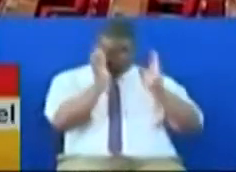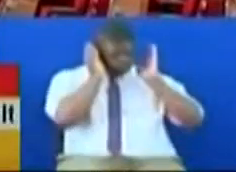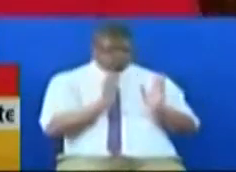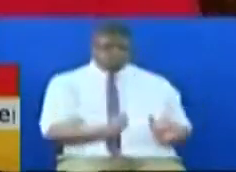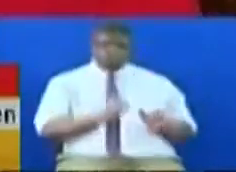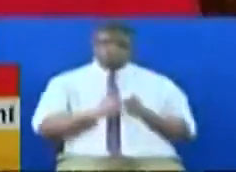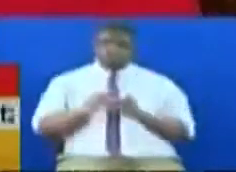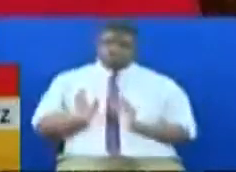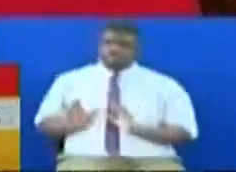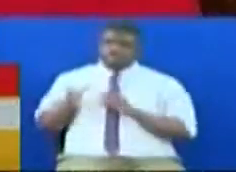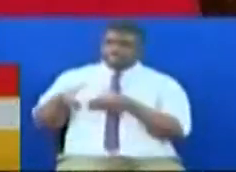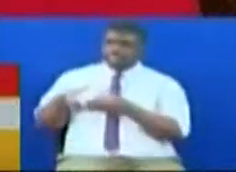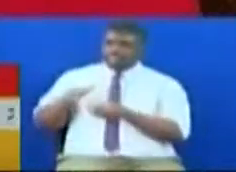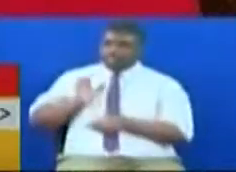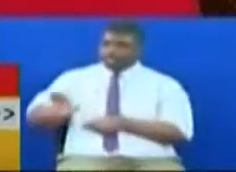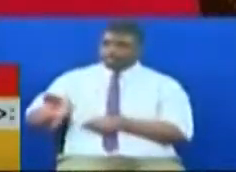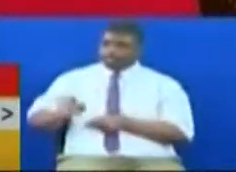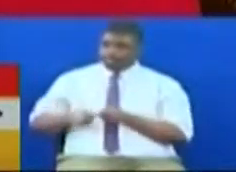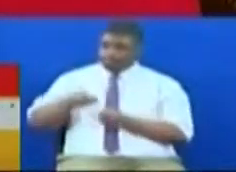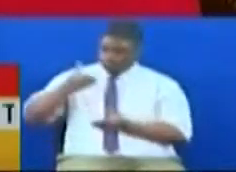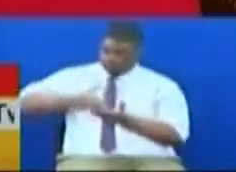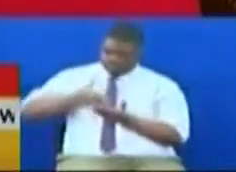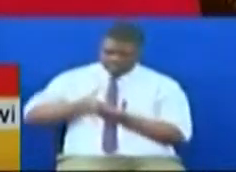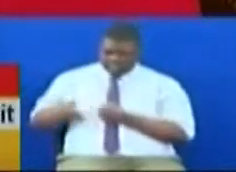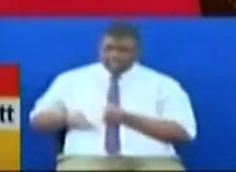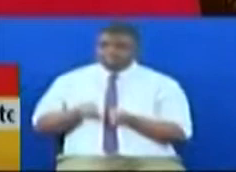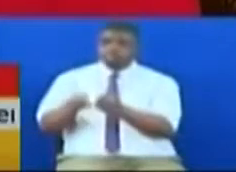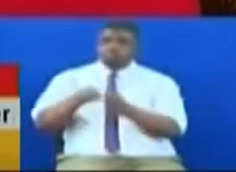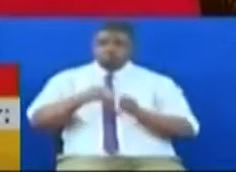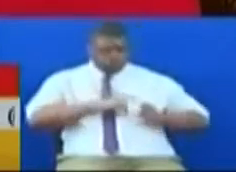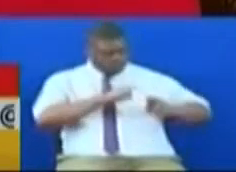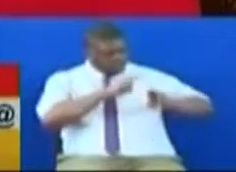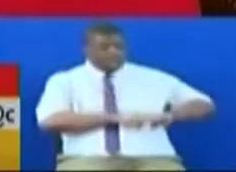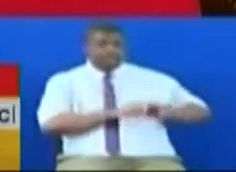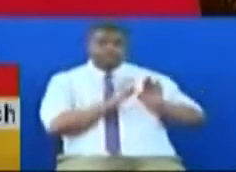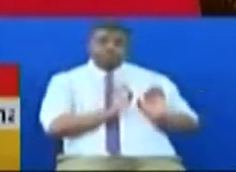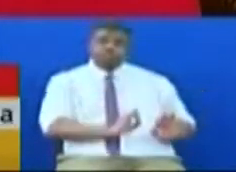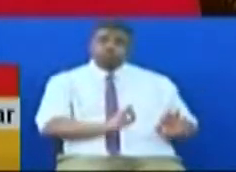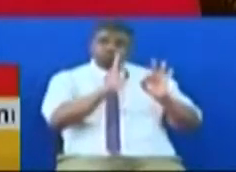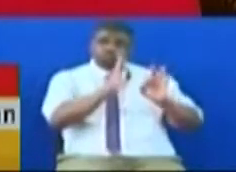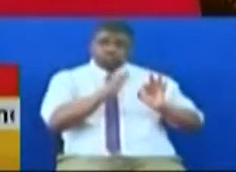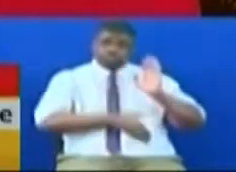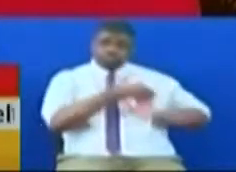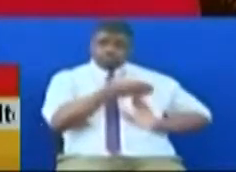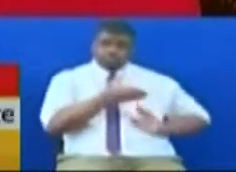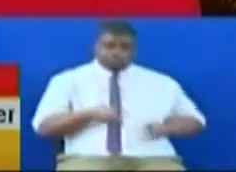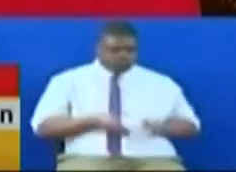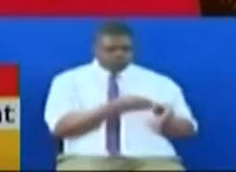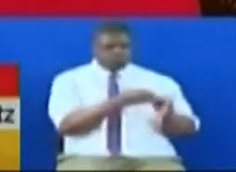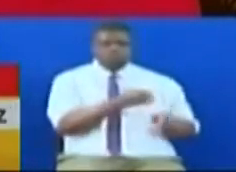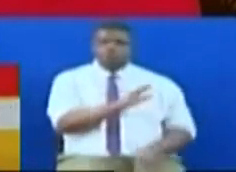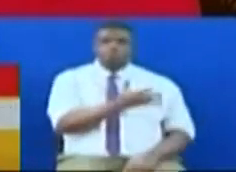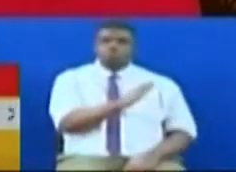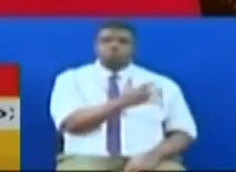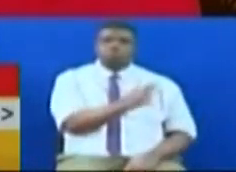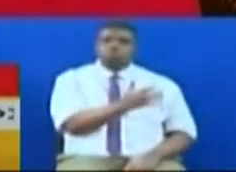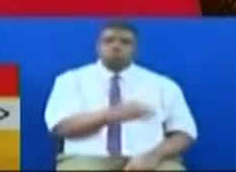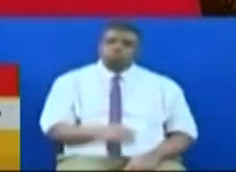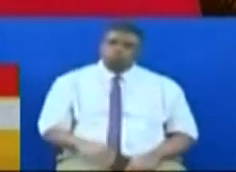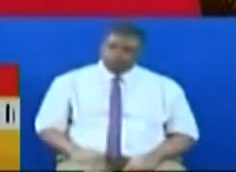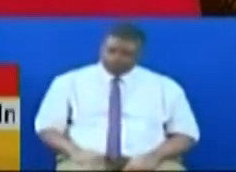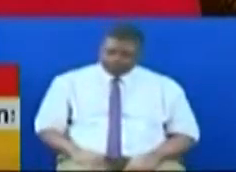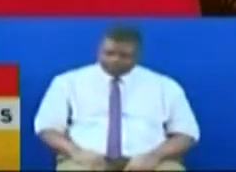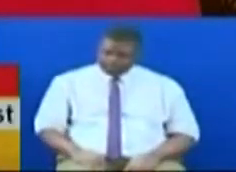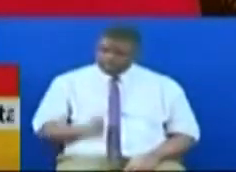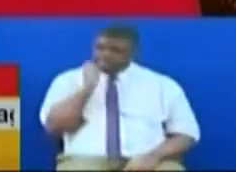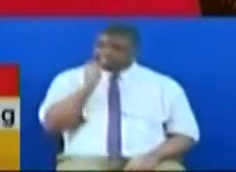yake kwa kuhakikisha mifumo ya tehama inakaa vizuri ambayo hapo awali mifumo hiyo ilikuwa haijakaa sawa.